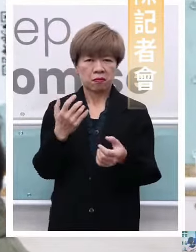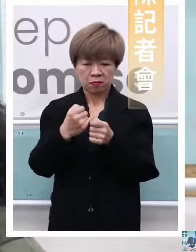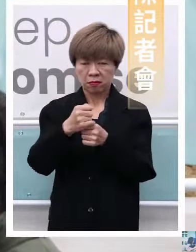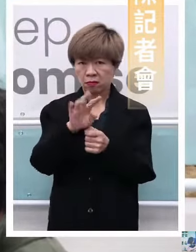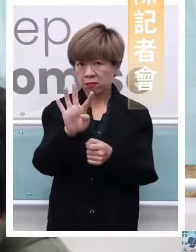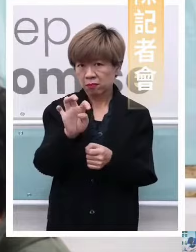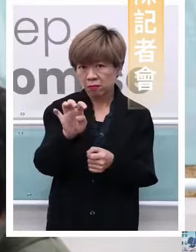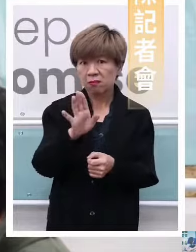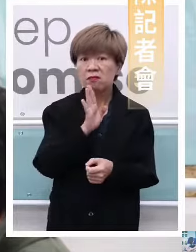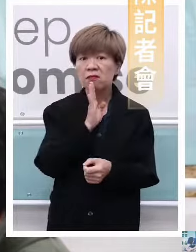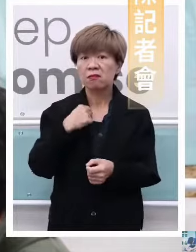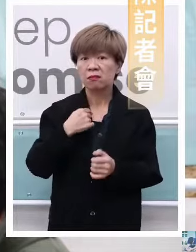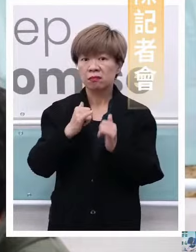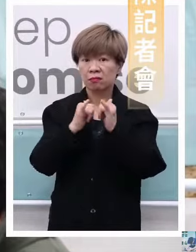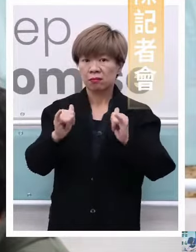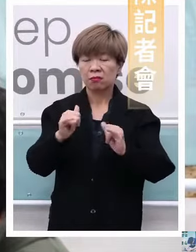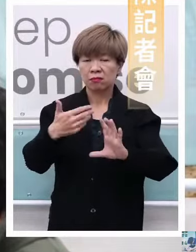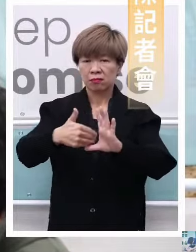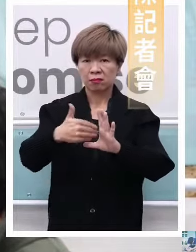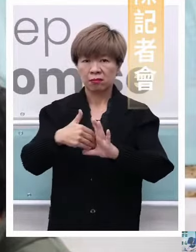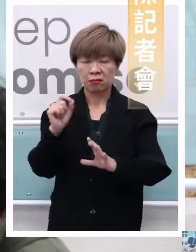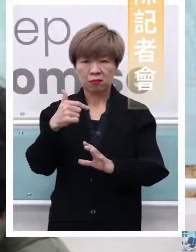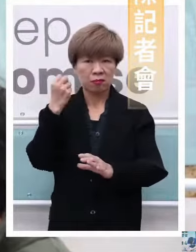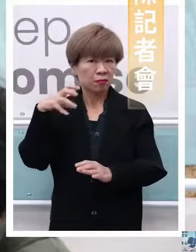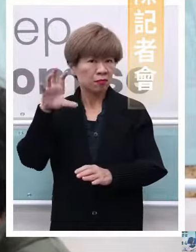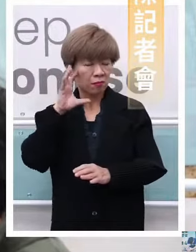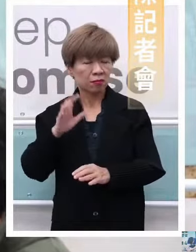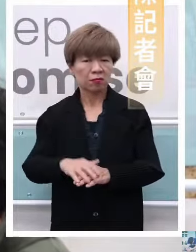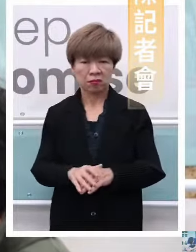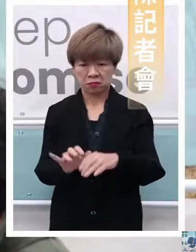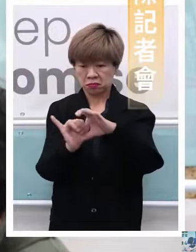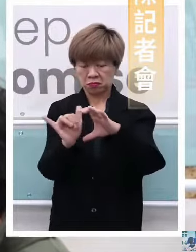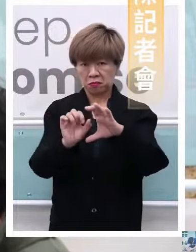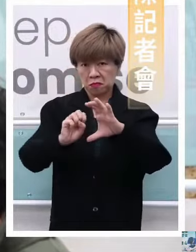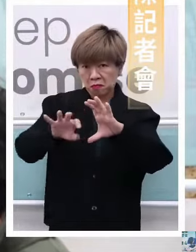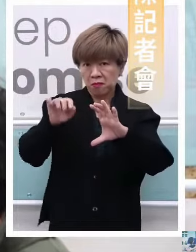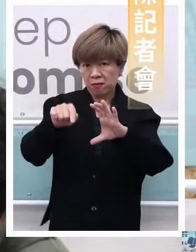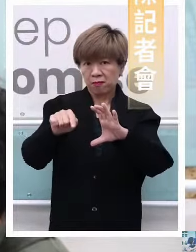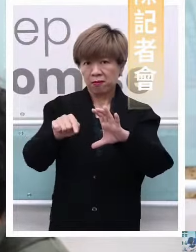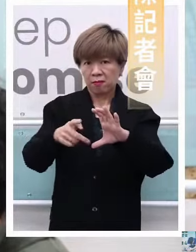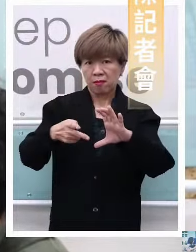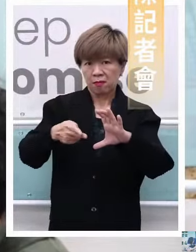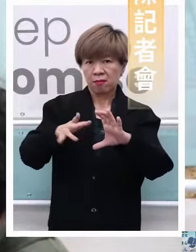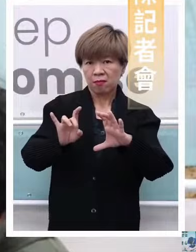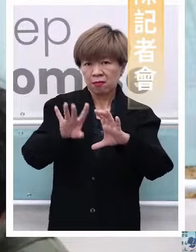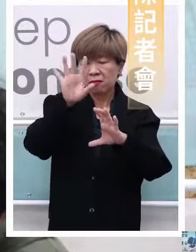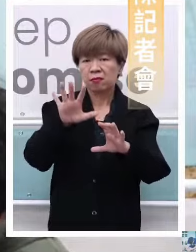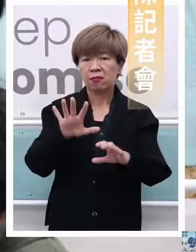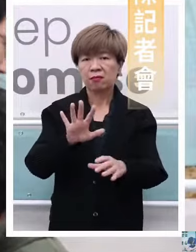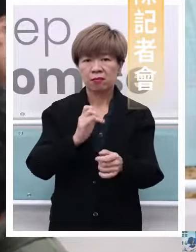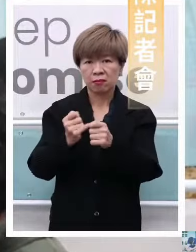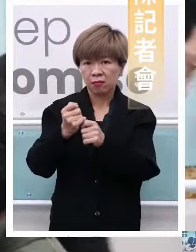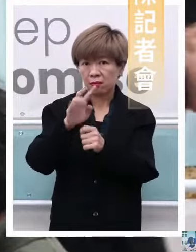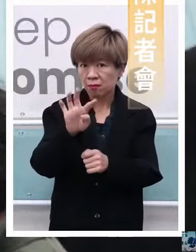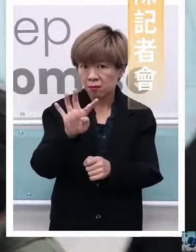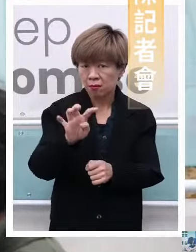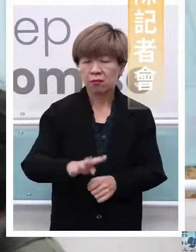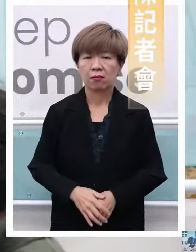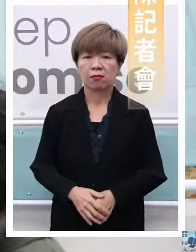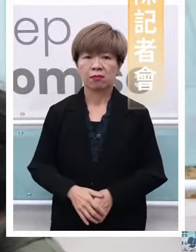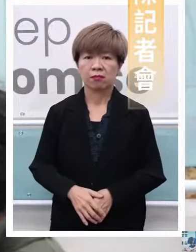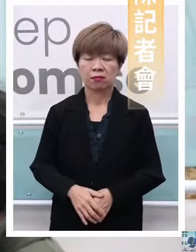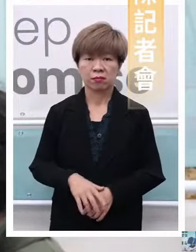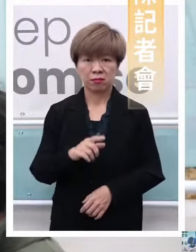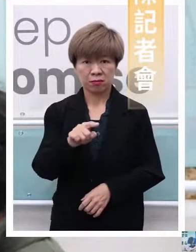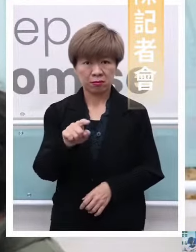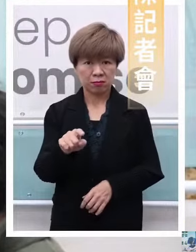是从民视的快新闻透过 YT 直播出去，少了44秒钟。那这44秒钟的这个讯